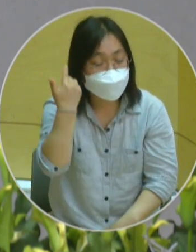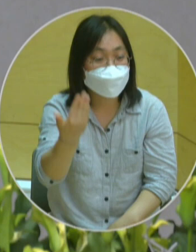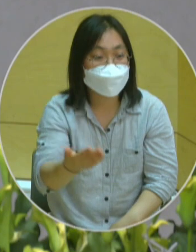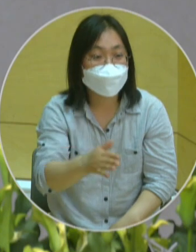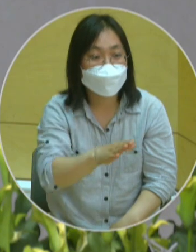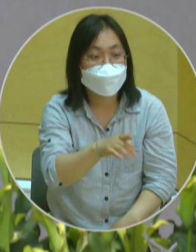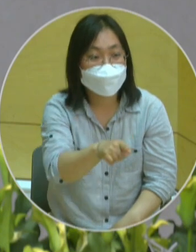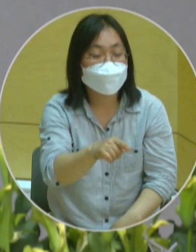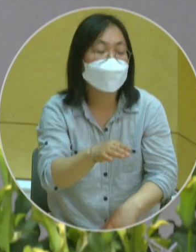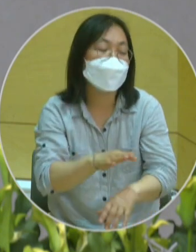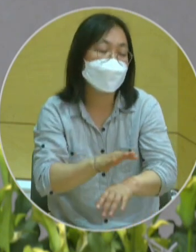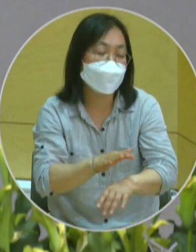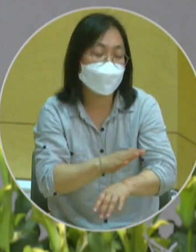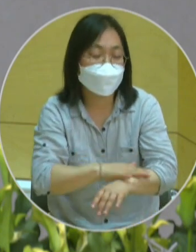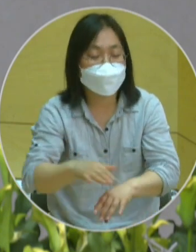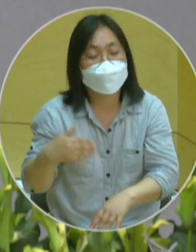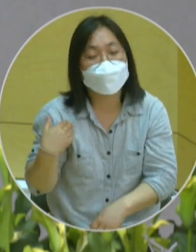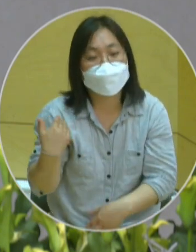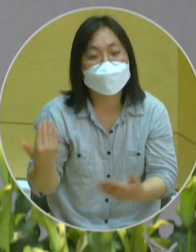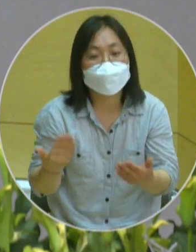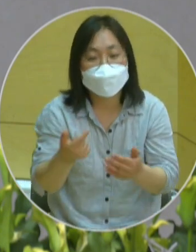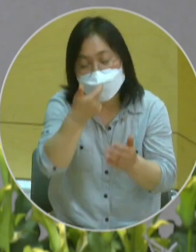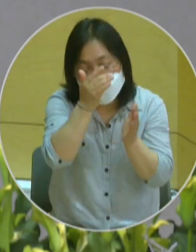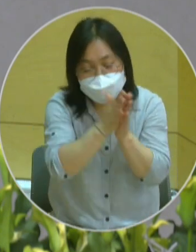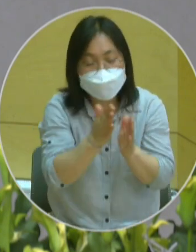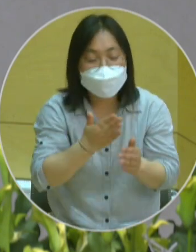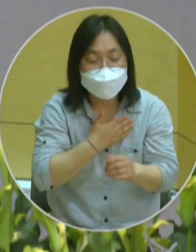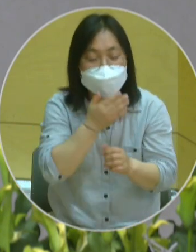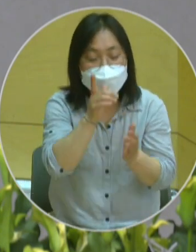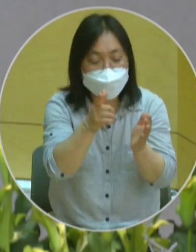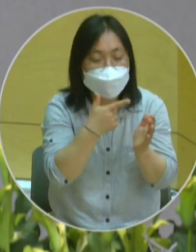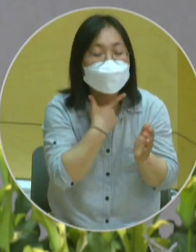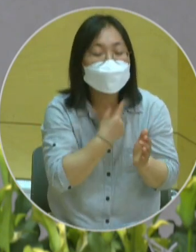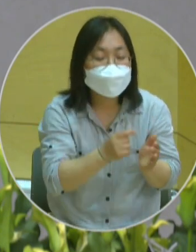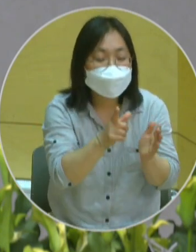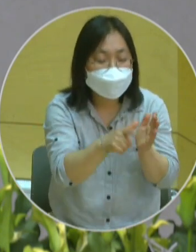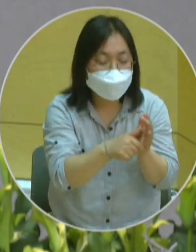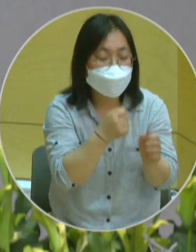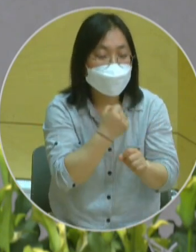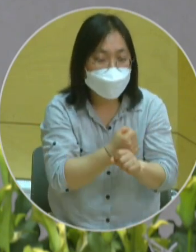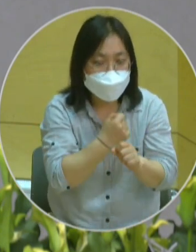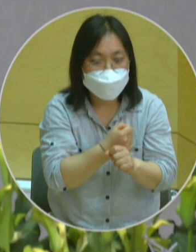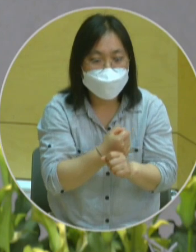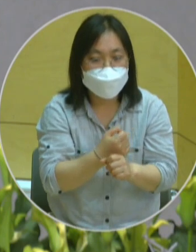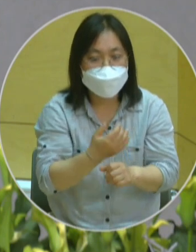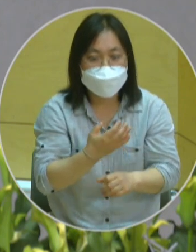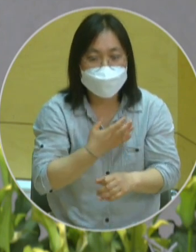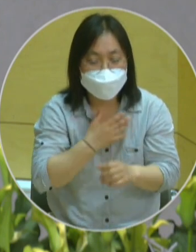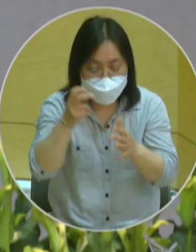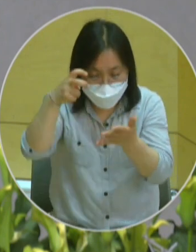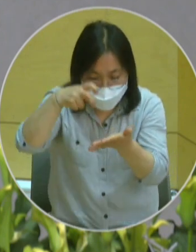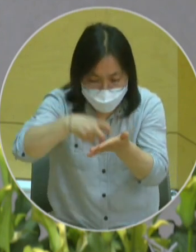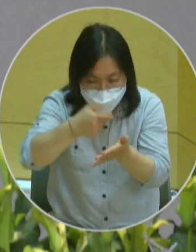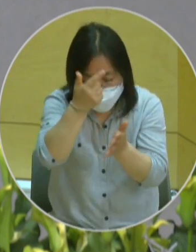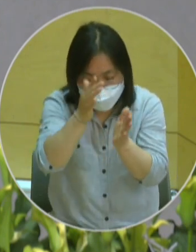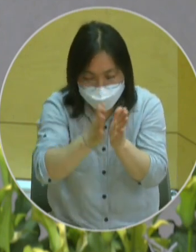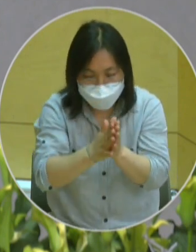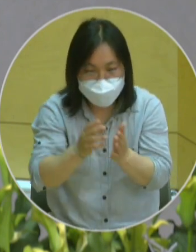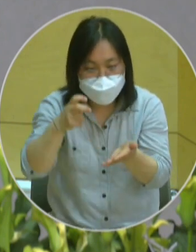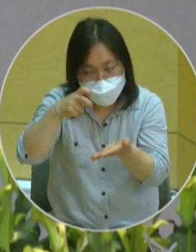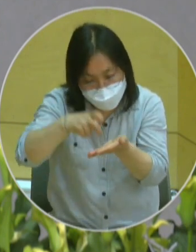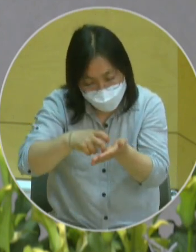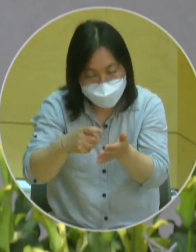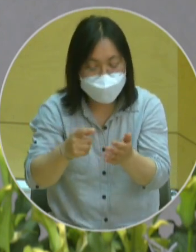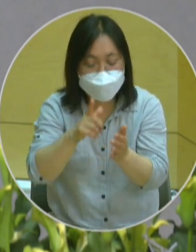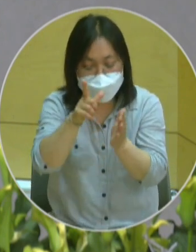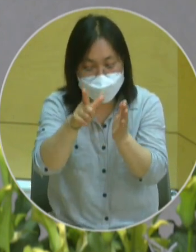정말 여러분 그거는 잘 모르시는 거예요. 기도는 내가 할 때 하고, 내가 하고 싶다고 기도하고, 내가 엎드린다고 기도하고, 내가 엎드리는 시간이